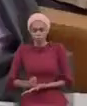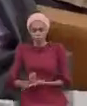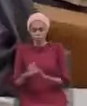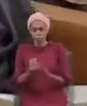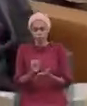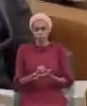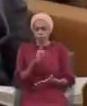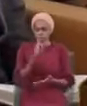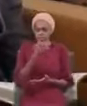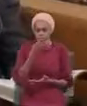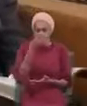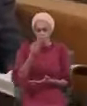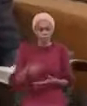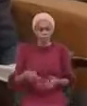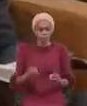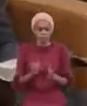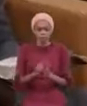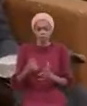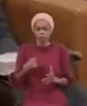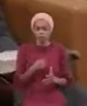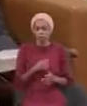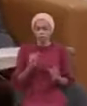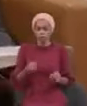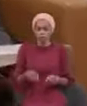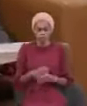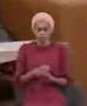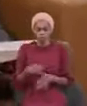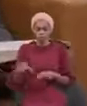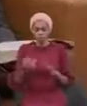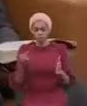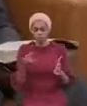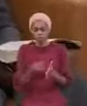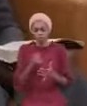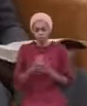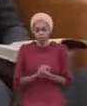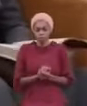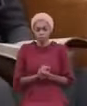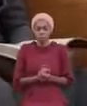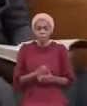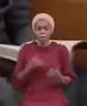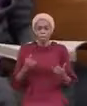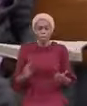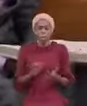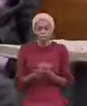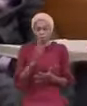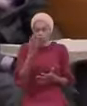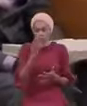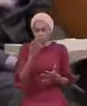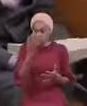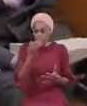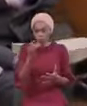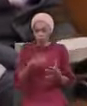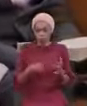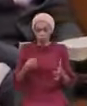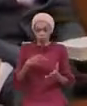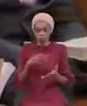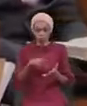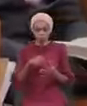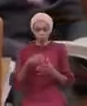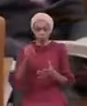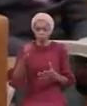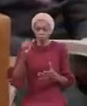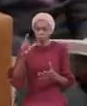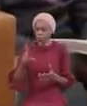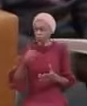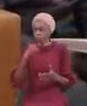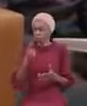et comme nous l'avons lu dans Malachie nous apportons dans la maison de l'Éternel toutes les dîmes et les offrandes et en montrant